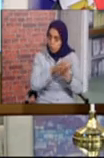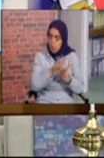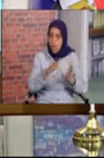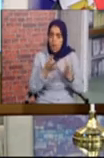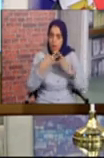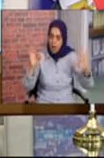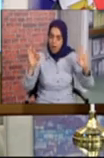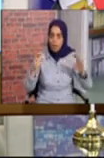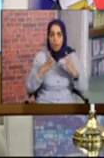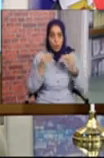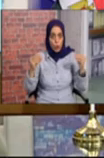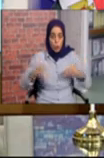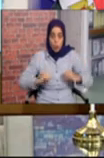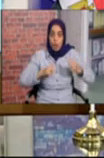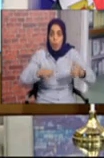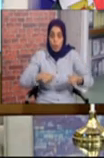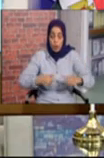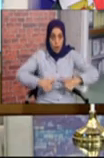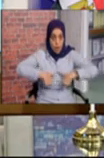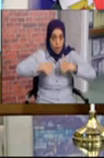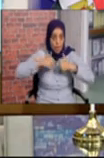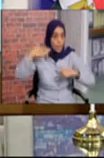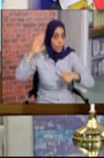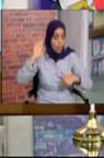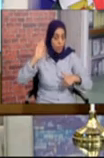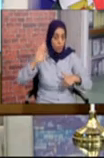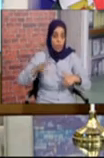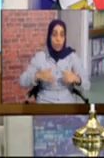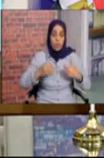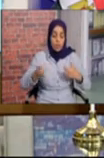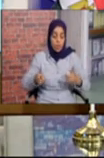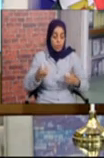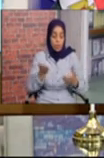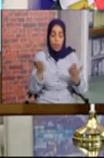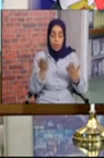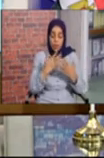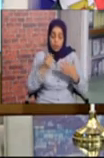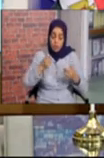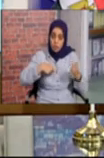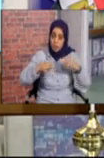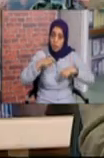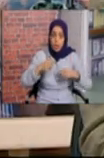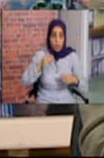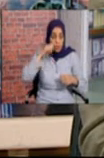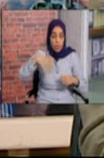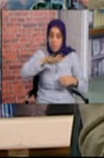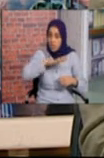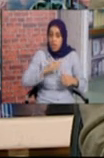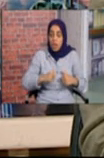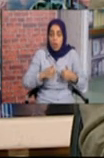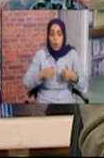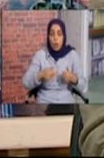حل جذري، وتوفير لهم الحياة الكريمة الاجتماعية الاقتصادية، يبقى إنسان، لأن هو